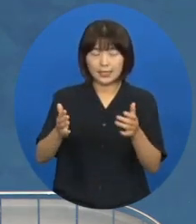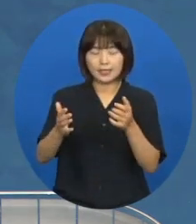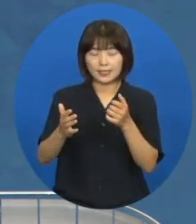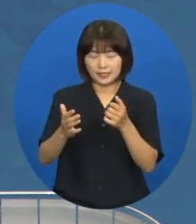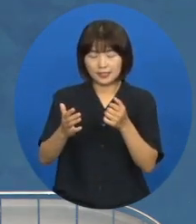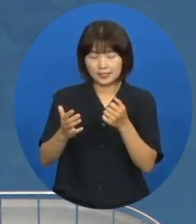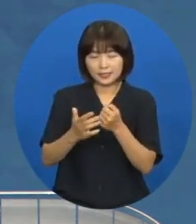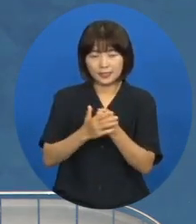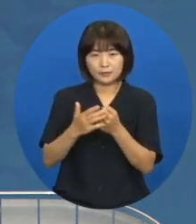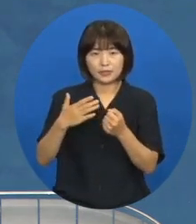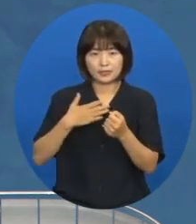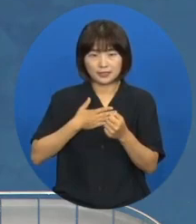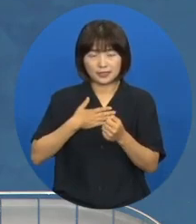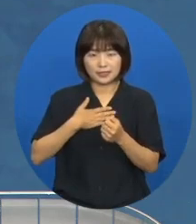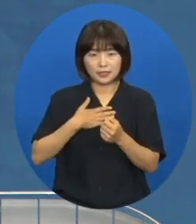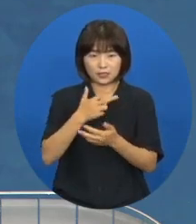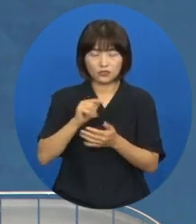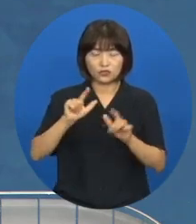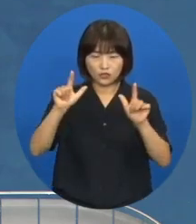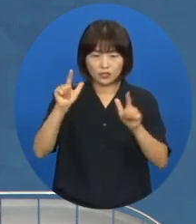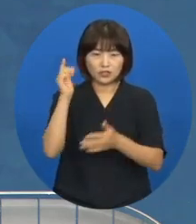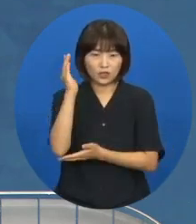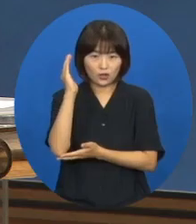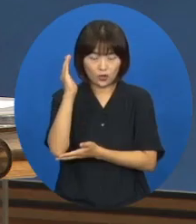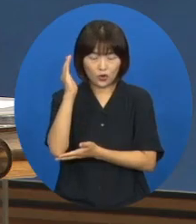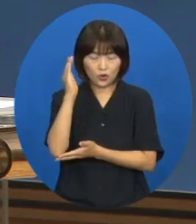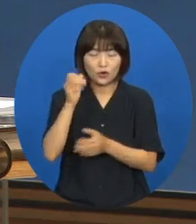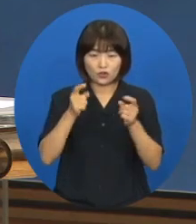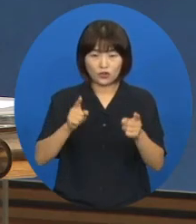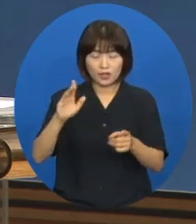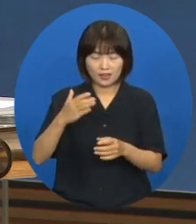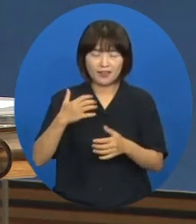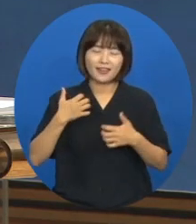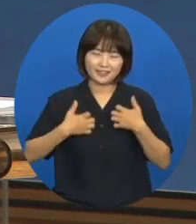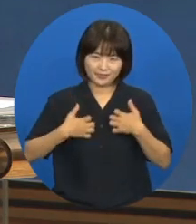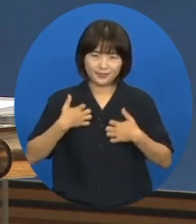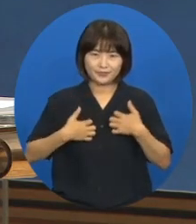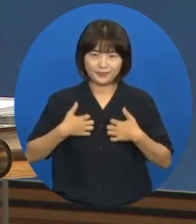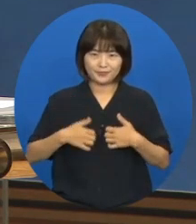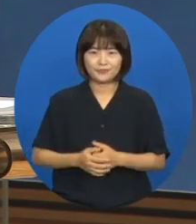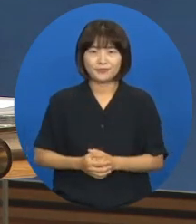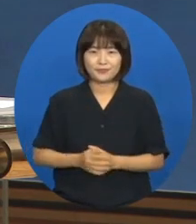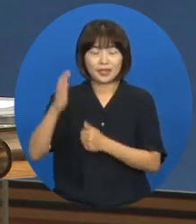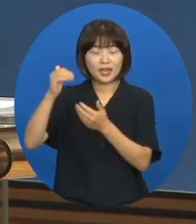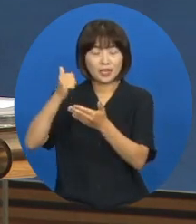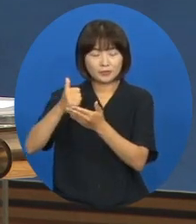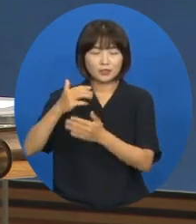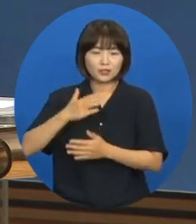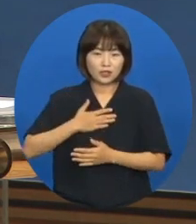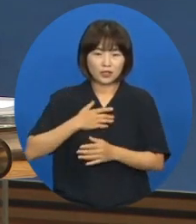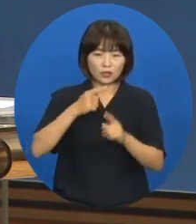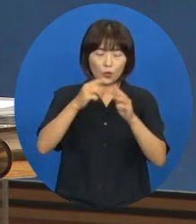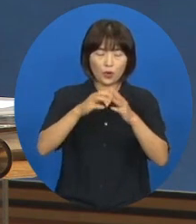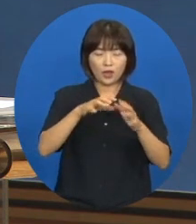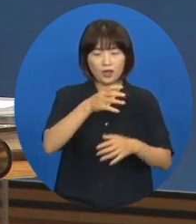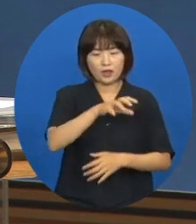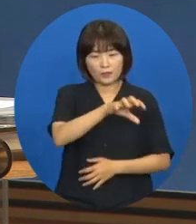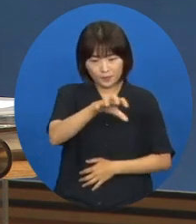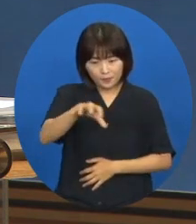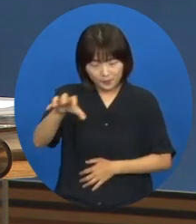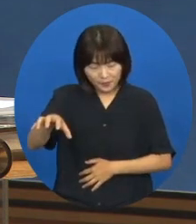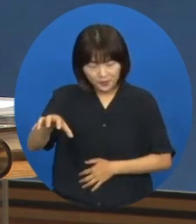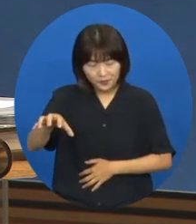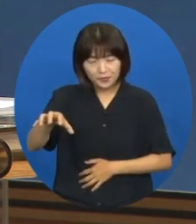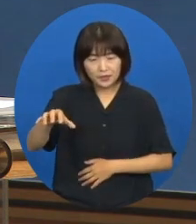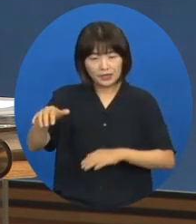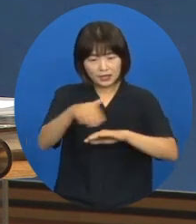된 것이 큰 기쁨이기도 합니다. 하나님께서 저에게 이곳저곳을 다니면서 사역을